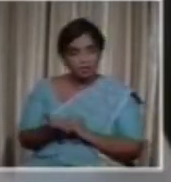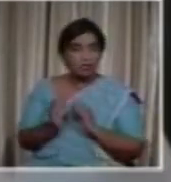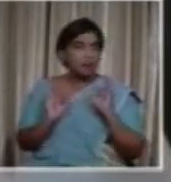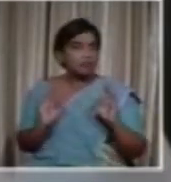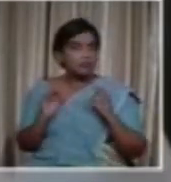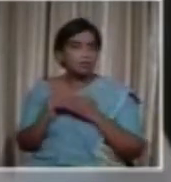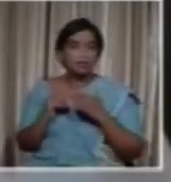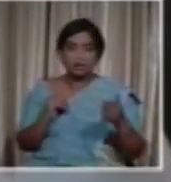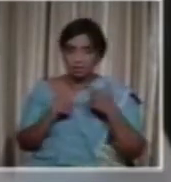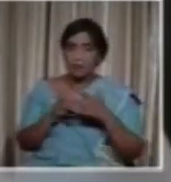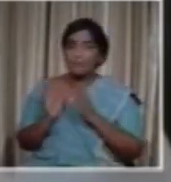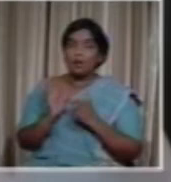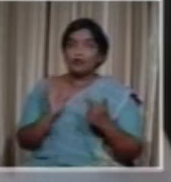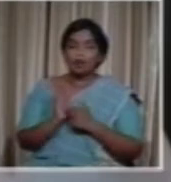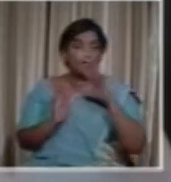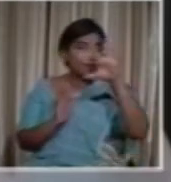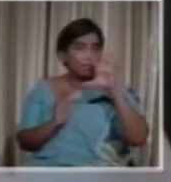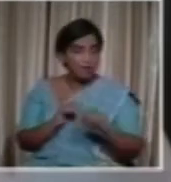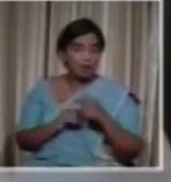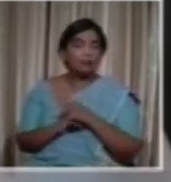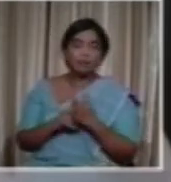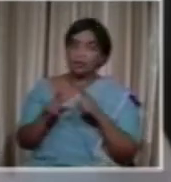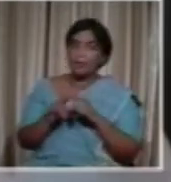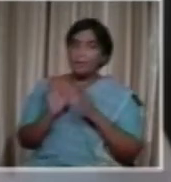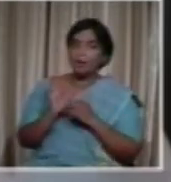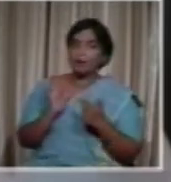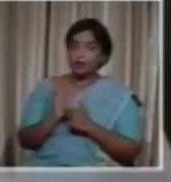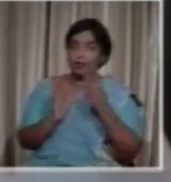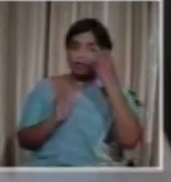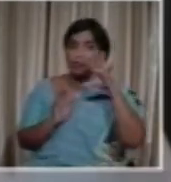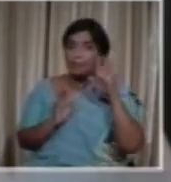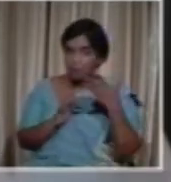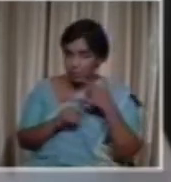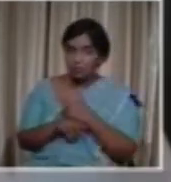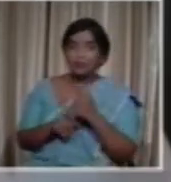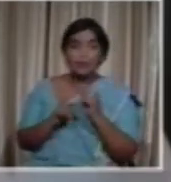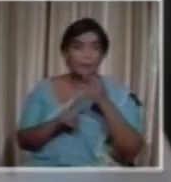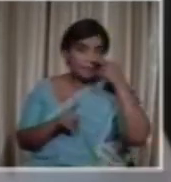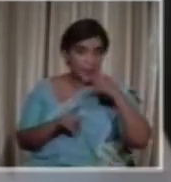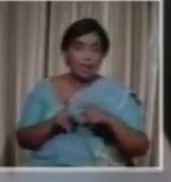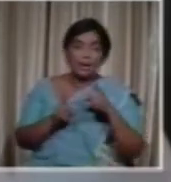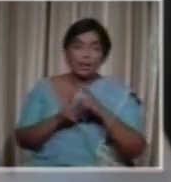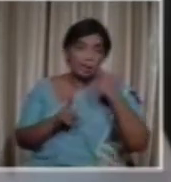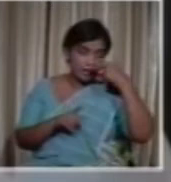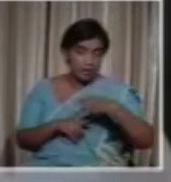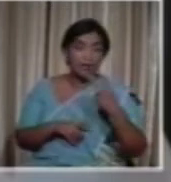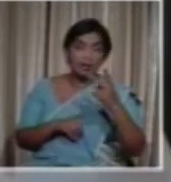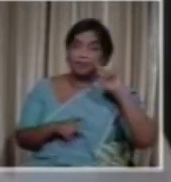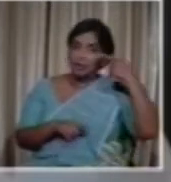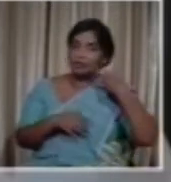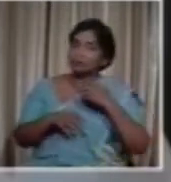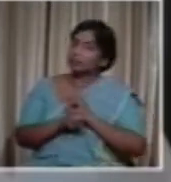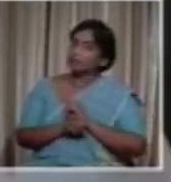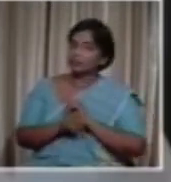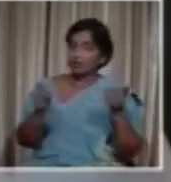පරිදි මෙට්‍රික් ටන් 5000ක ප්‍රමාණයකුත්, ඒ වගේම මෙට්‍රික් ටන් 3500ක් වශයෙන් පෙට්‍රල් ඩීසල් කියන දෙකම හෙට ඉඳලා නැවත වතාවක්